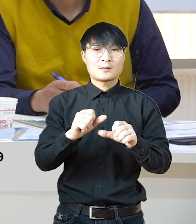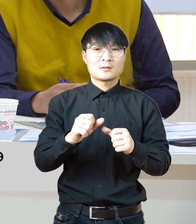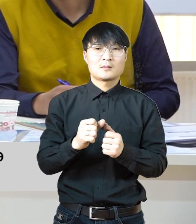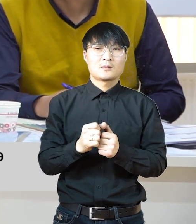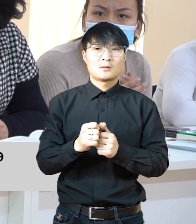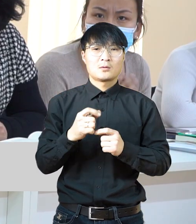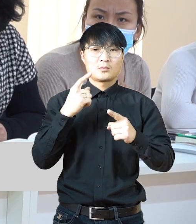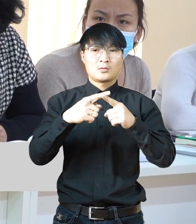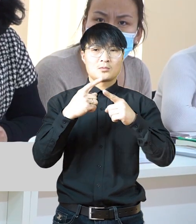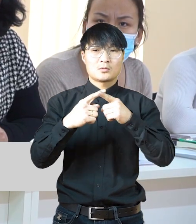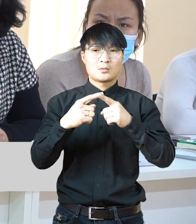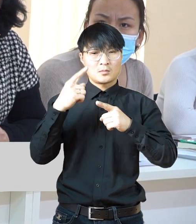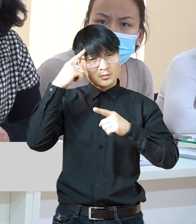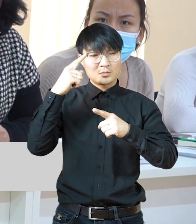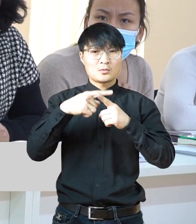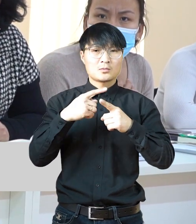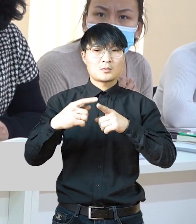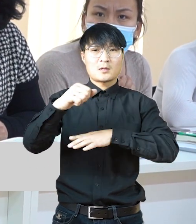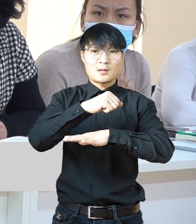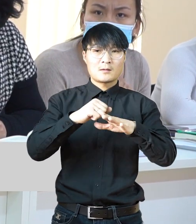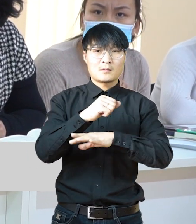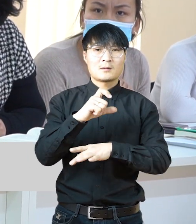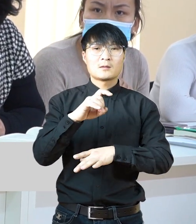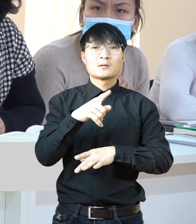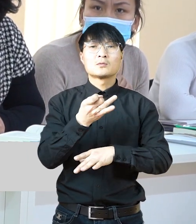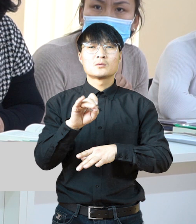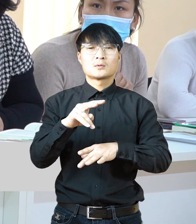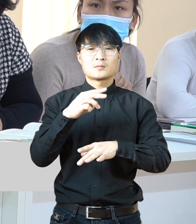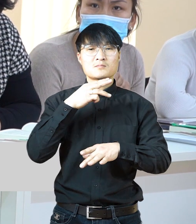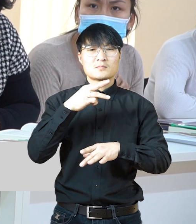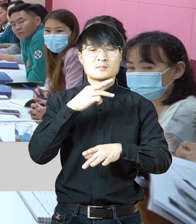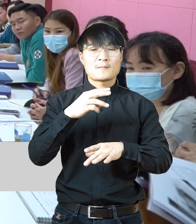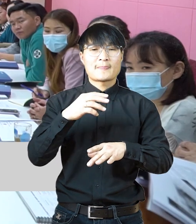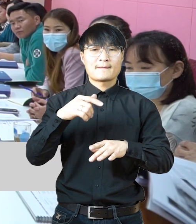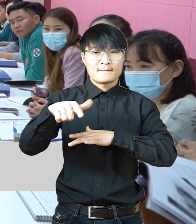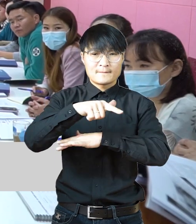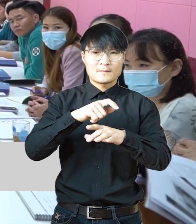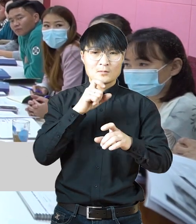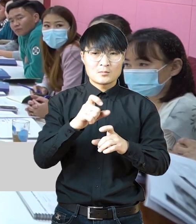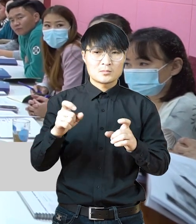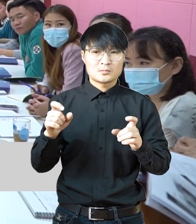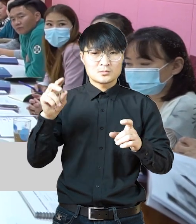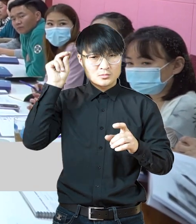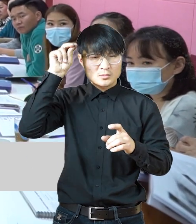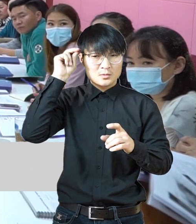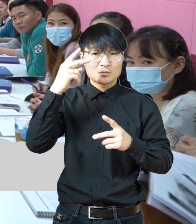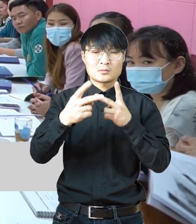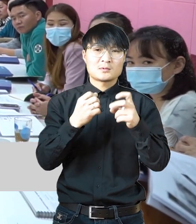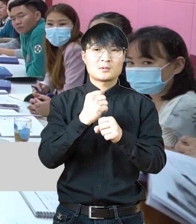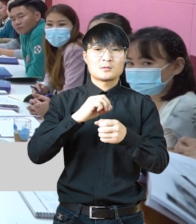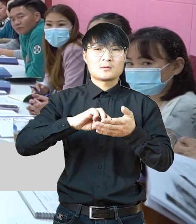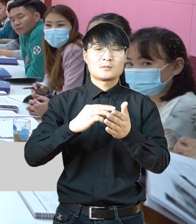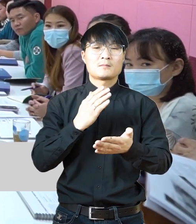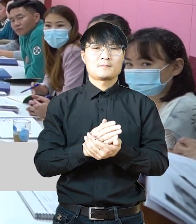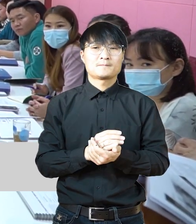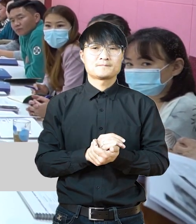төвөөс хөдөө орон нутгийн анхан шатны эрүүл мэндийн төвийн эмч зөвлөгч нарт сэтгэц мэдрэл, дондолтын тусламж үйлчилгээний талаар мэдлэг олгох сургалт зохион